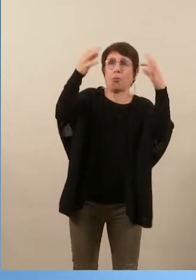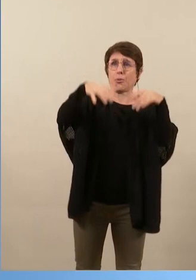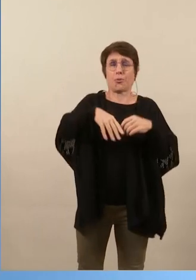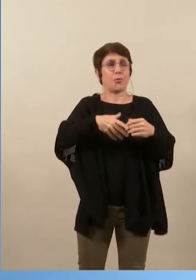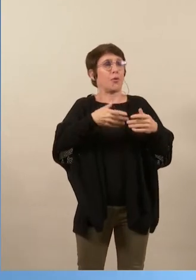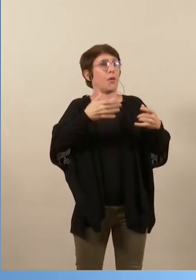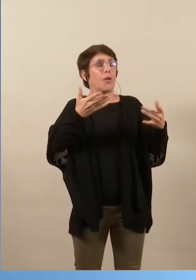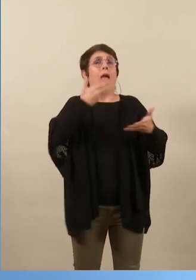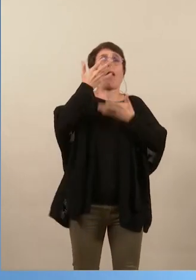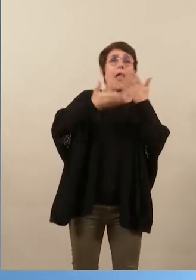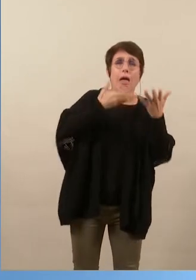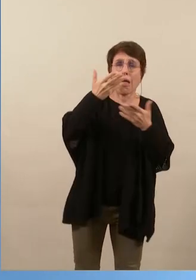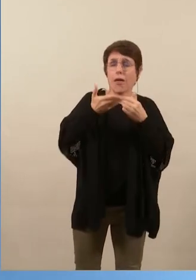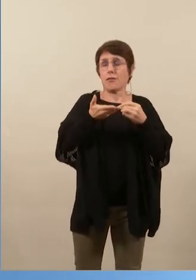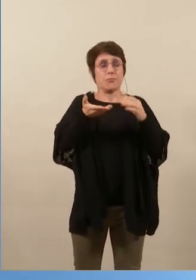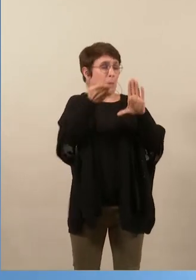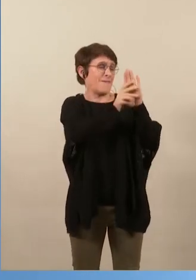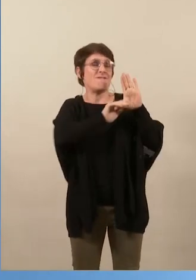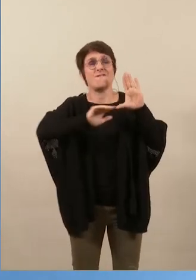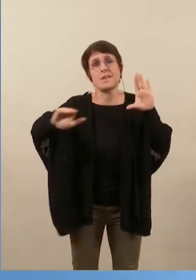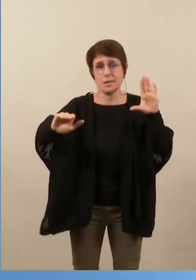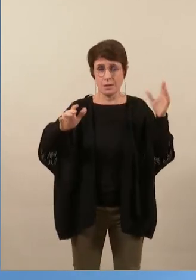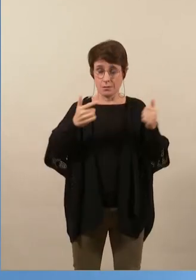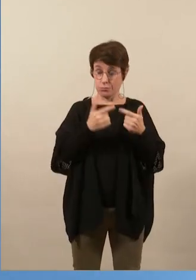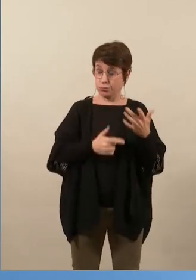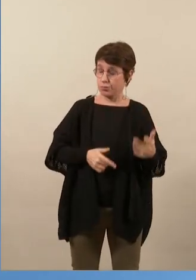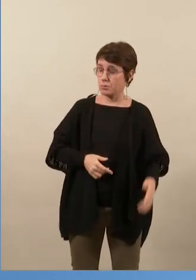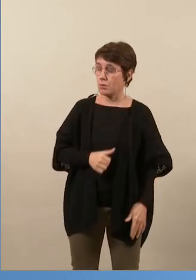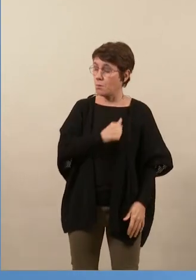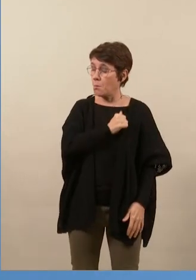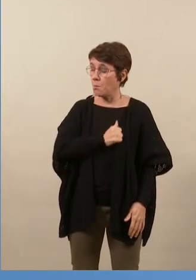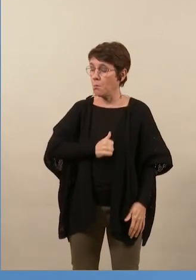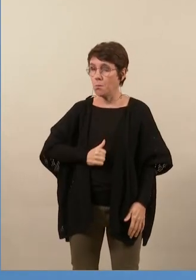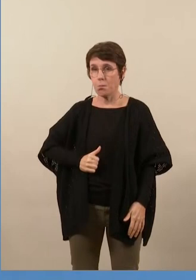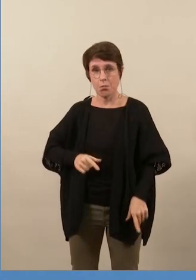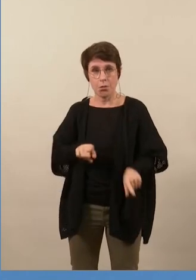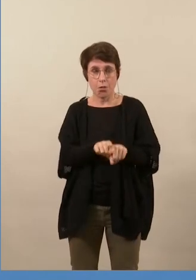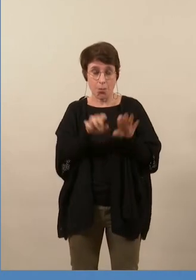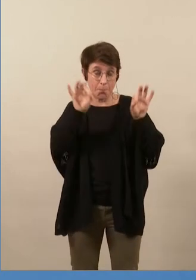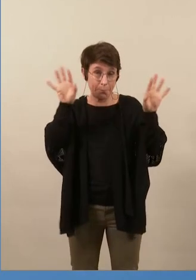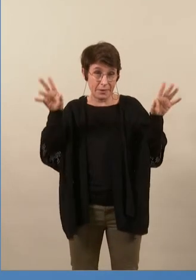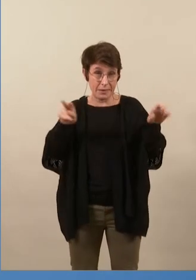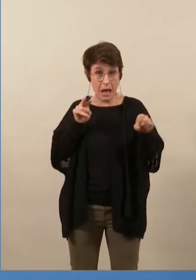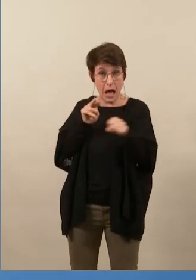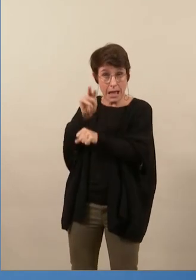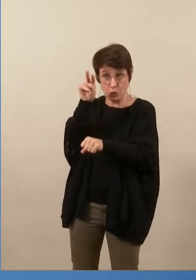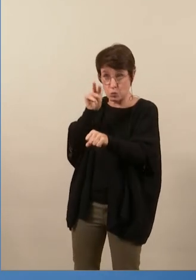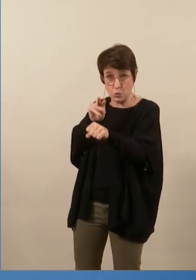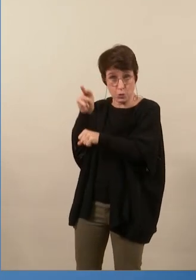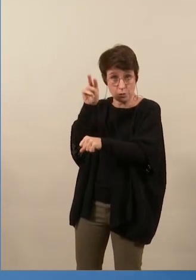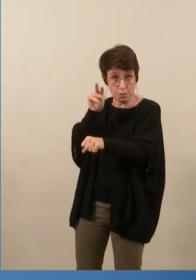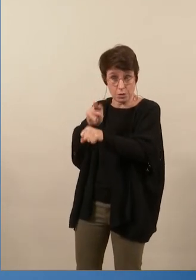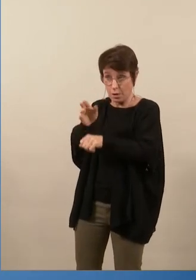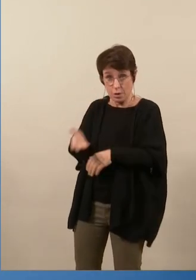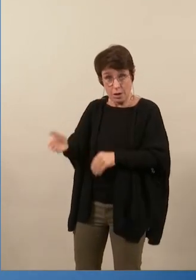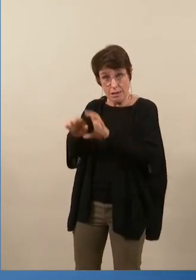incantation vide sidérale enfin voilà c'est c'est vraiment c'est vraiment insulté je tiens à le dire ici insulter le savoir-faire des services de la Ville de Grenoble qui